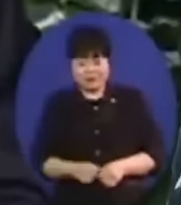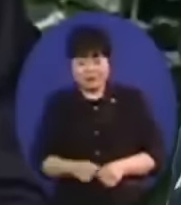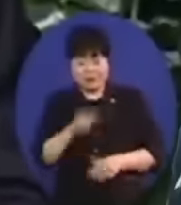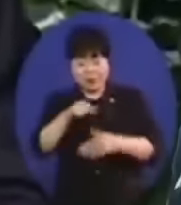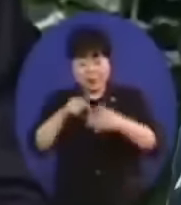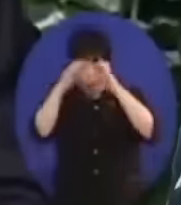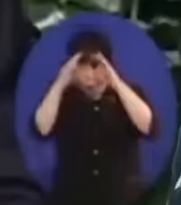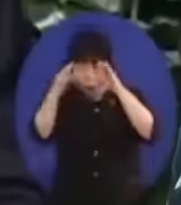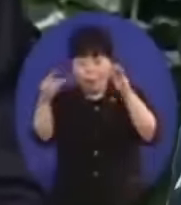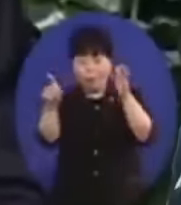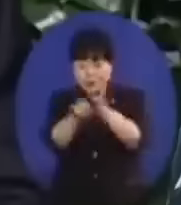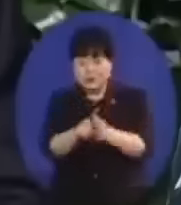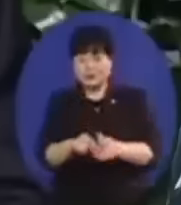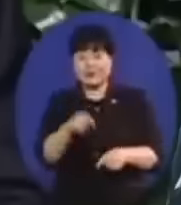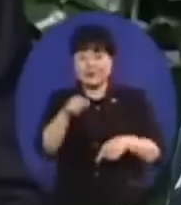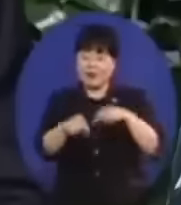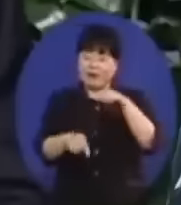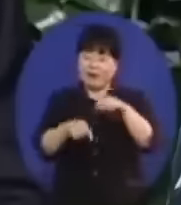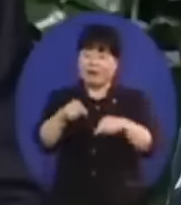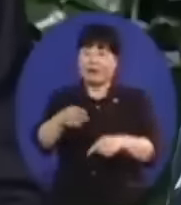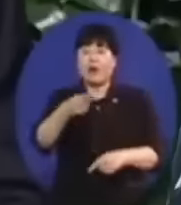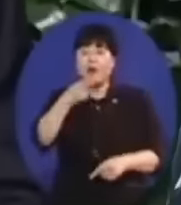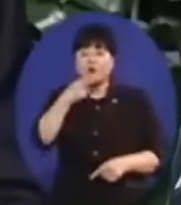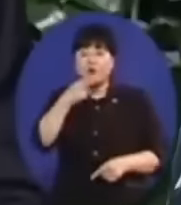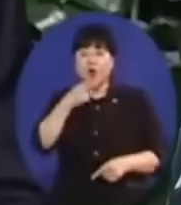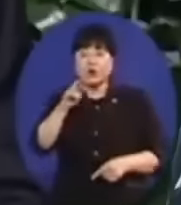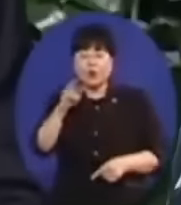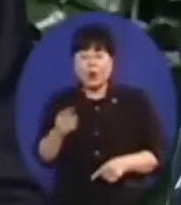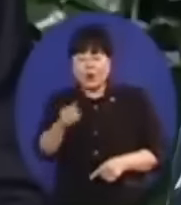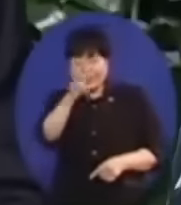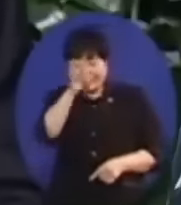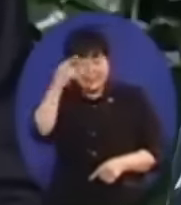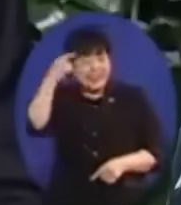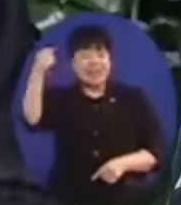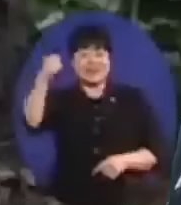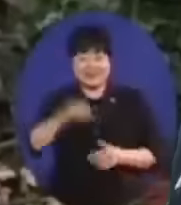바라보았더니 없는 것을 있는 것까지 바라본